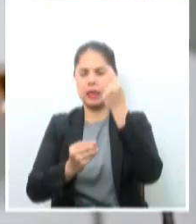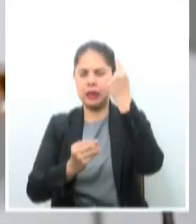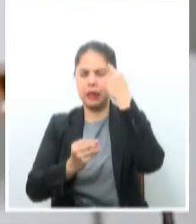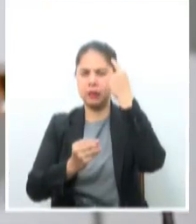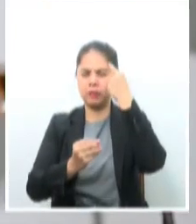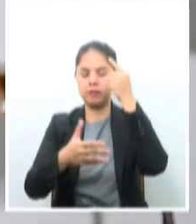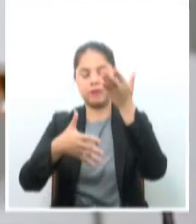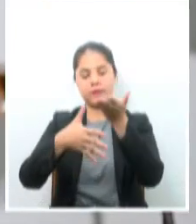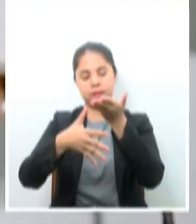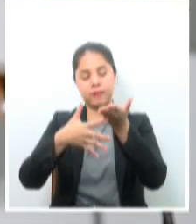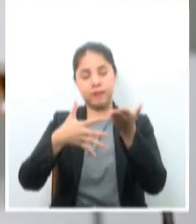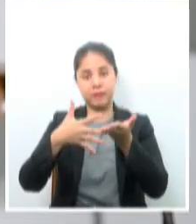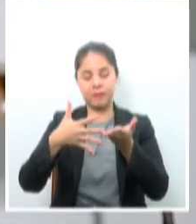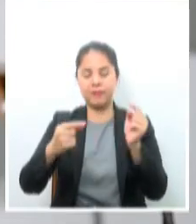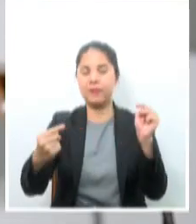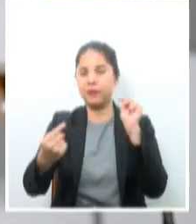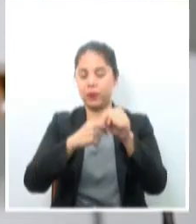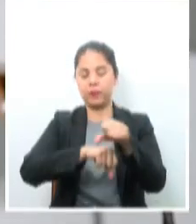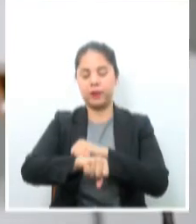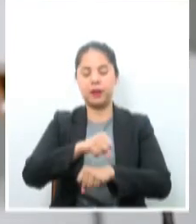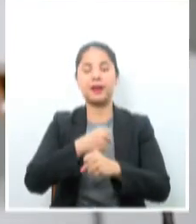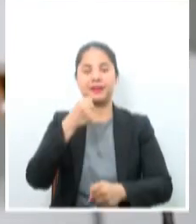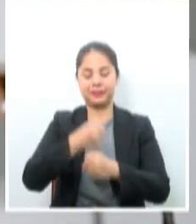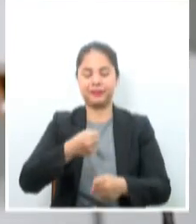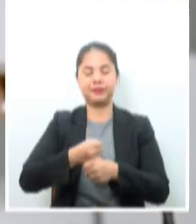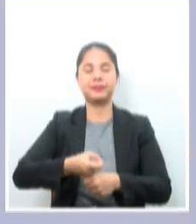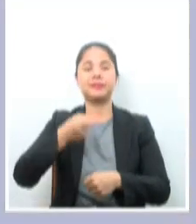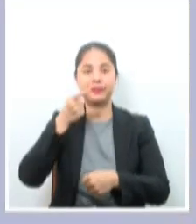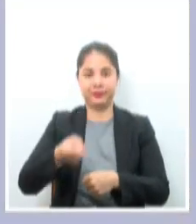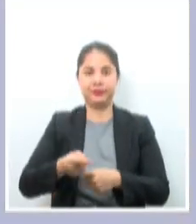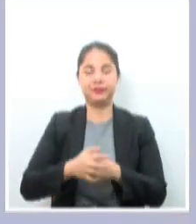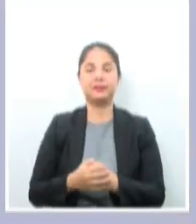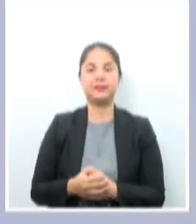ฝึกให้นักเรียนได้ลงมือปฏิบัติจริงตลอดจนมีการ